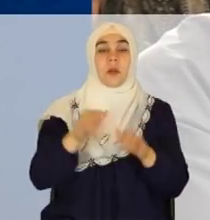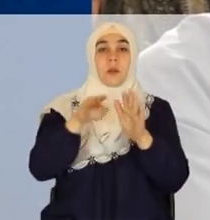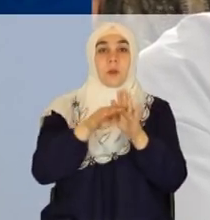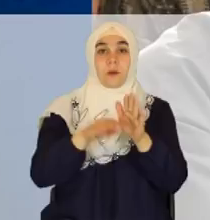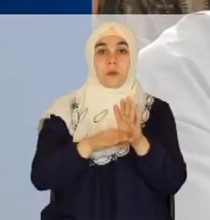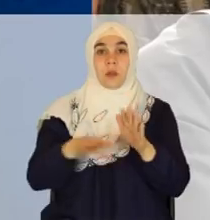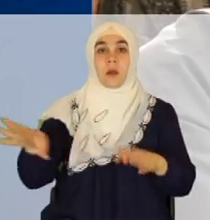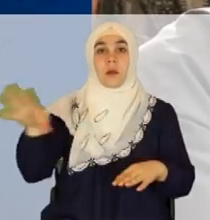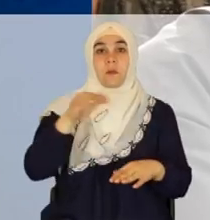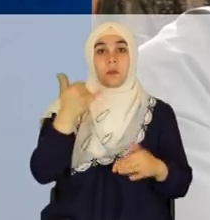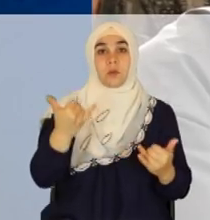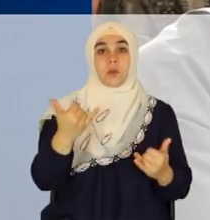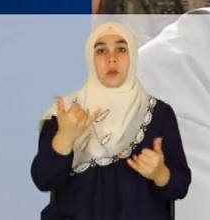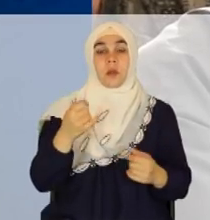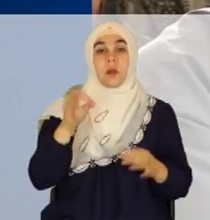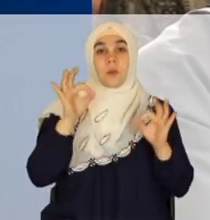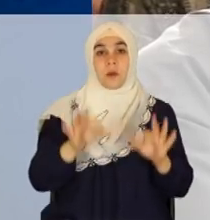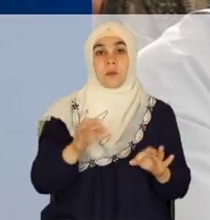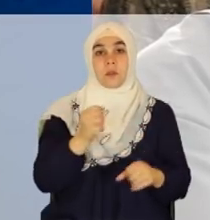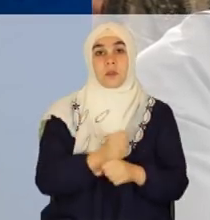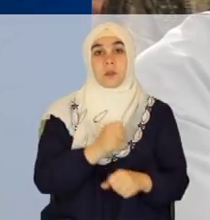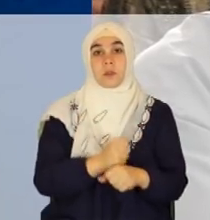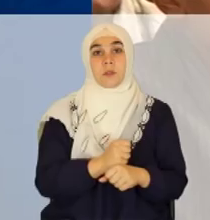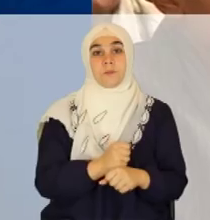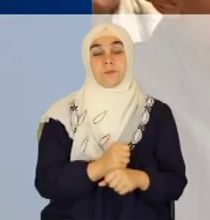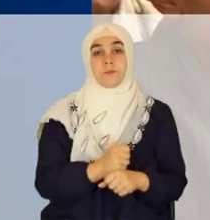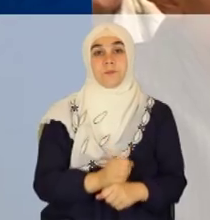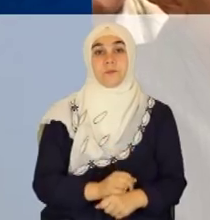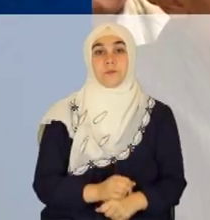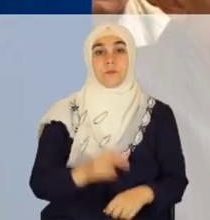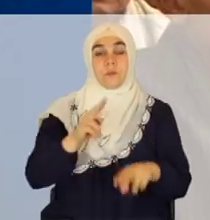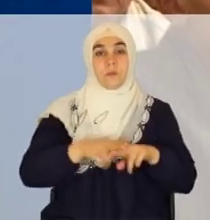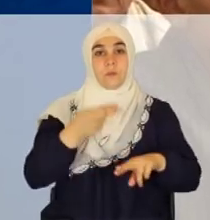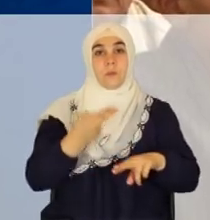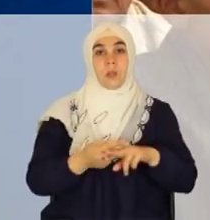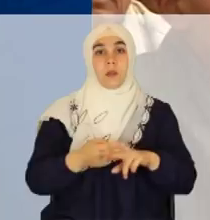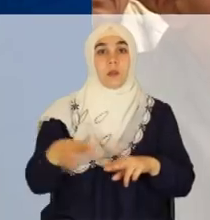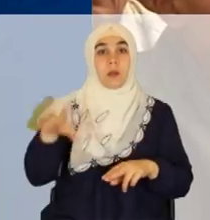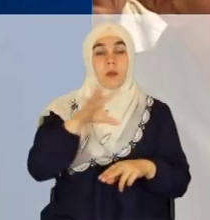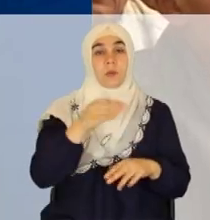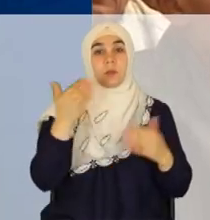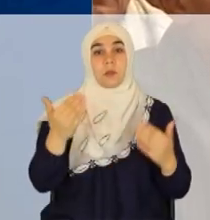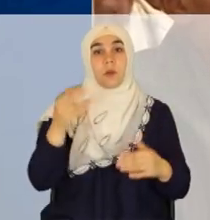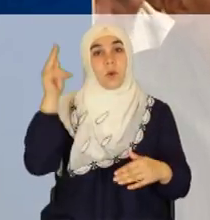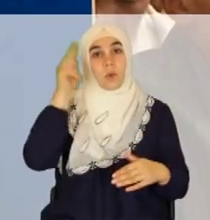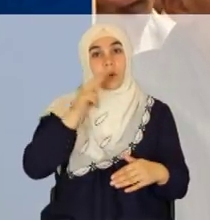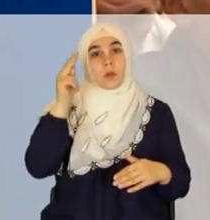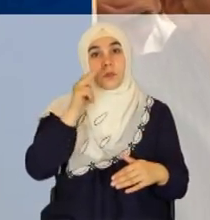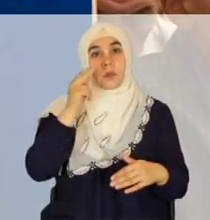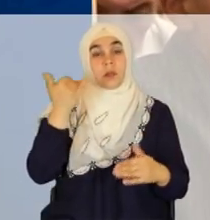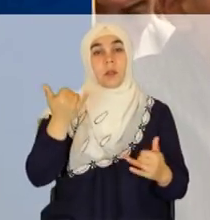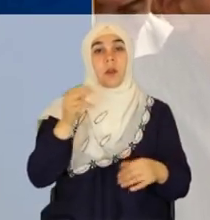onların kılışı lazım dediğini demek yolda koyuşumuz gerek olarak. Bana şu taraflarını örgüde devam